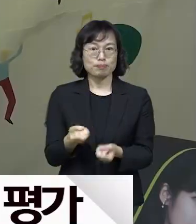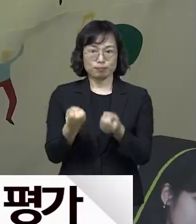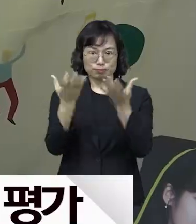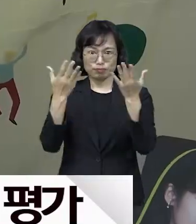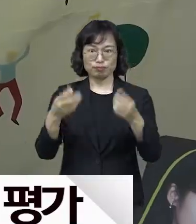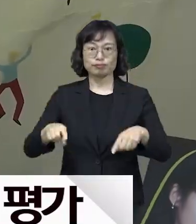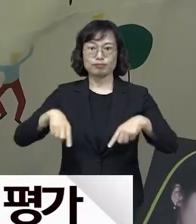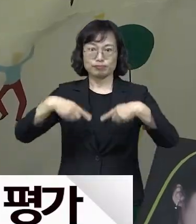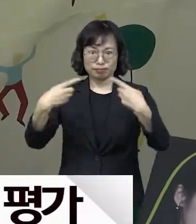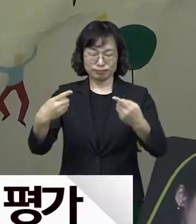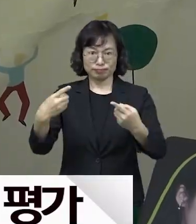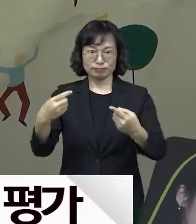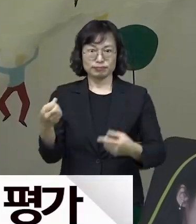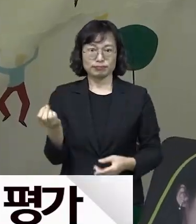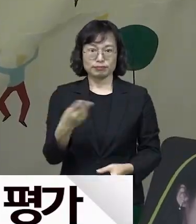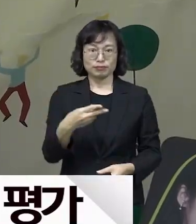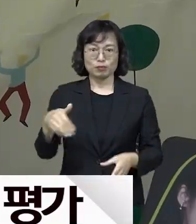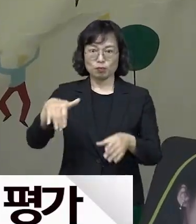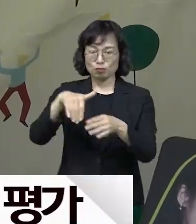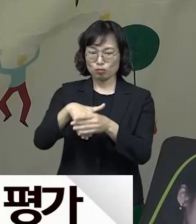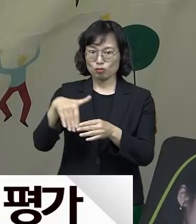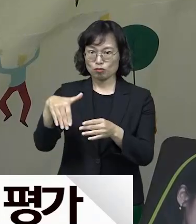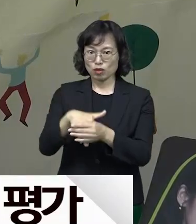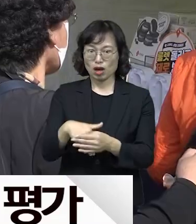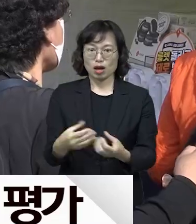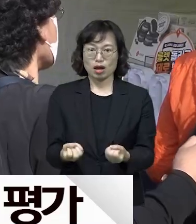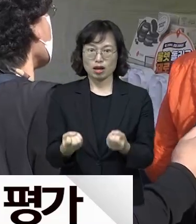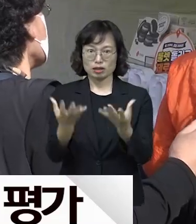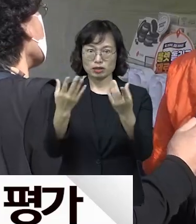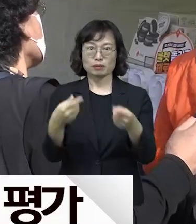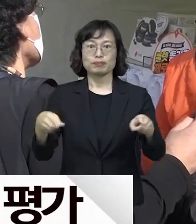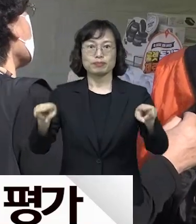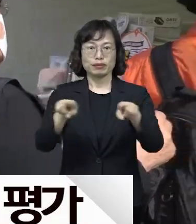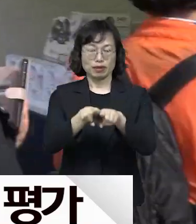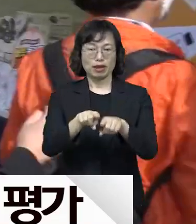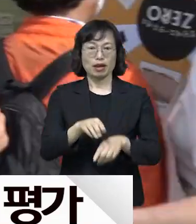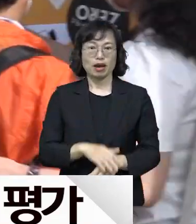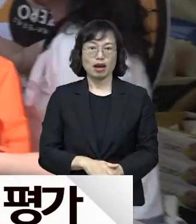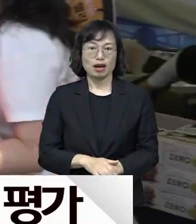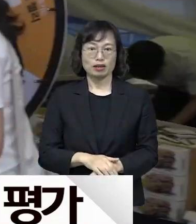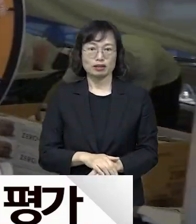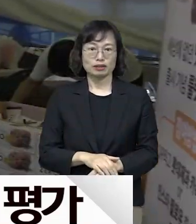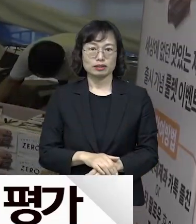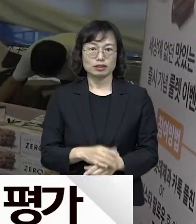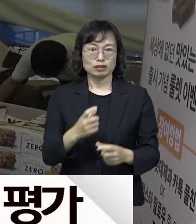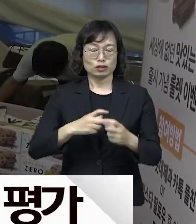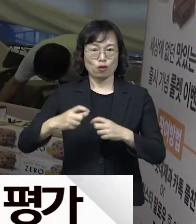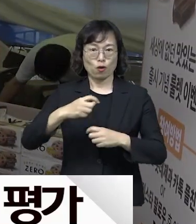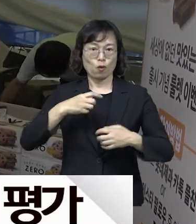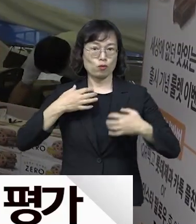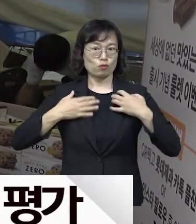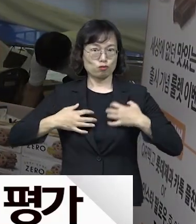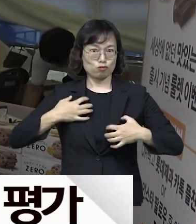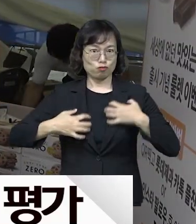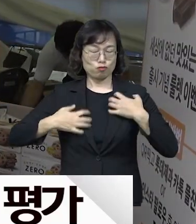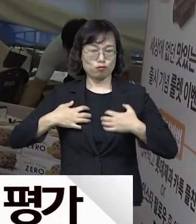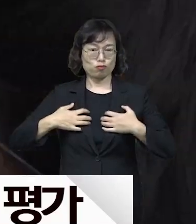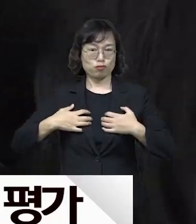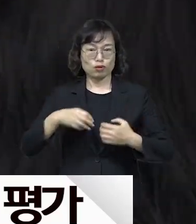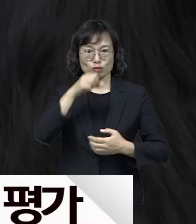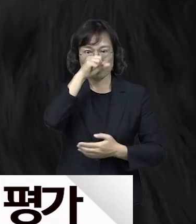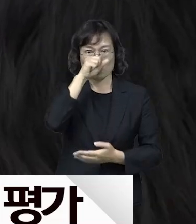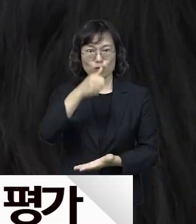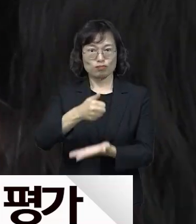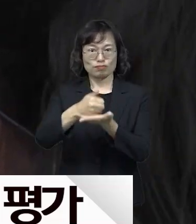가공업체들이 참여한 푸드 페스티벌을 비롯한 다양한 문화행사도 함께 열려 축제 속 축제를 즐길 수 있었다는 긍정적인